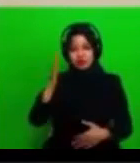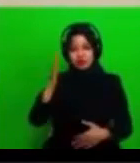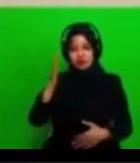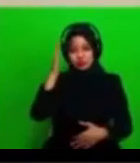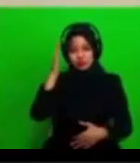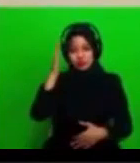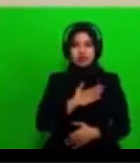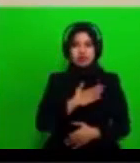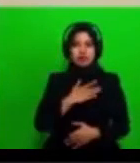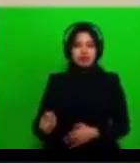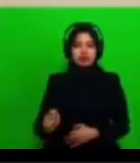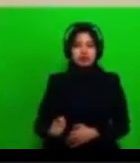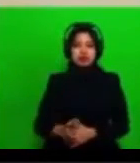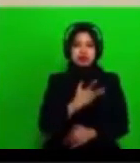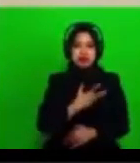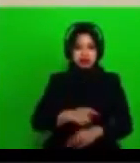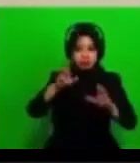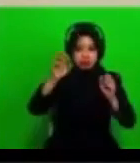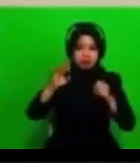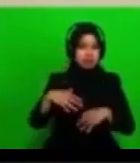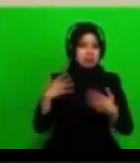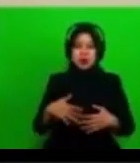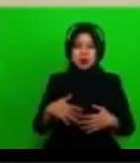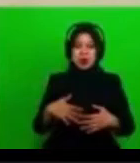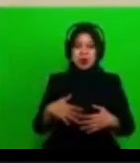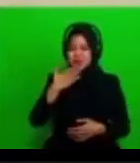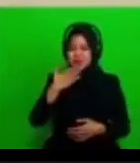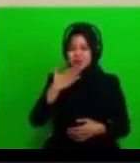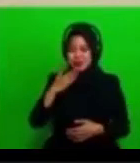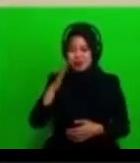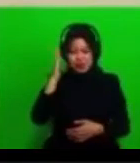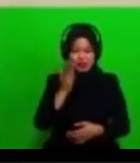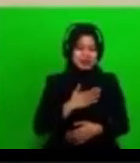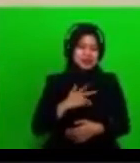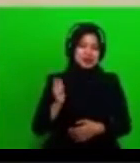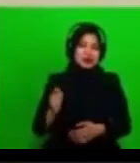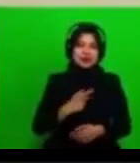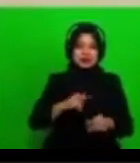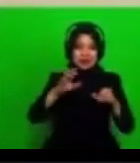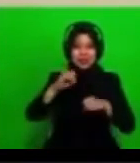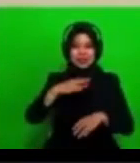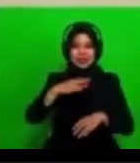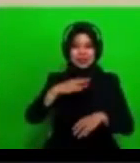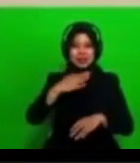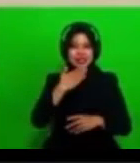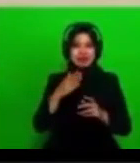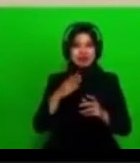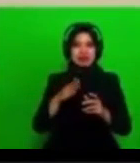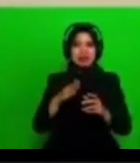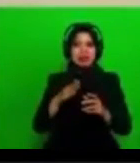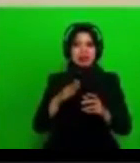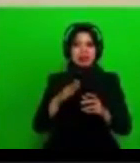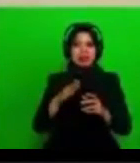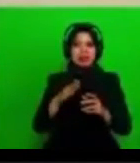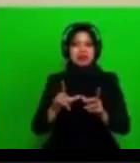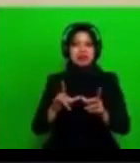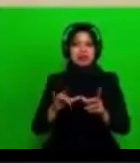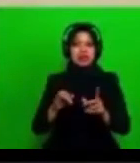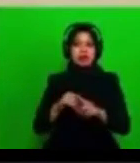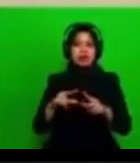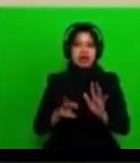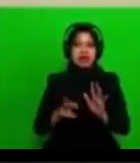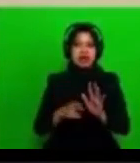kasih. Assalamualaikum warahmatullahi wabarakatuh. Waalaikumsalam warahmatullahi wabarakatuh. Terima kasih banyak Pak Iwan. Iya, kita